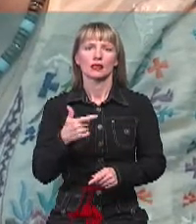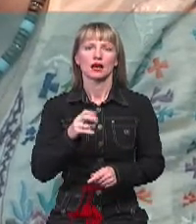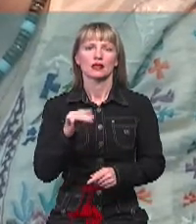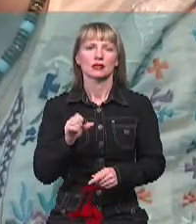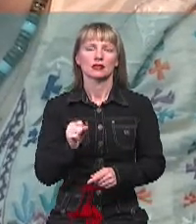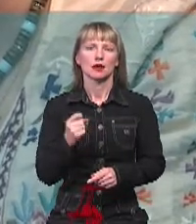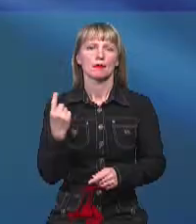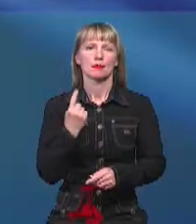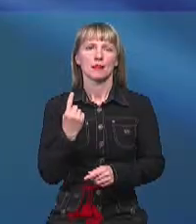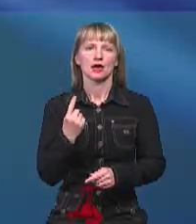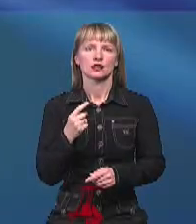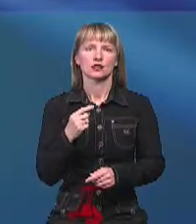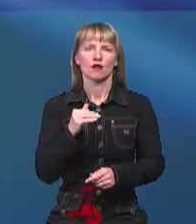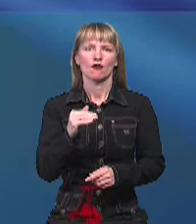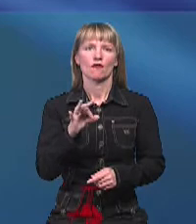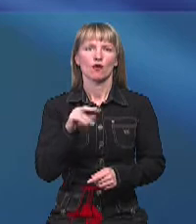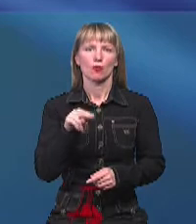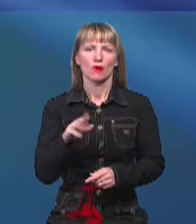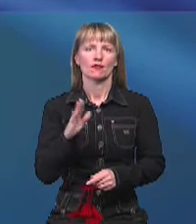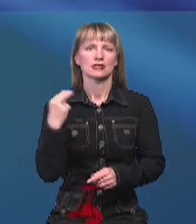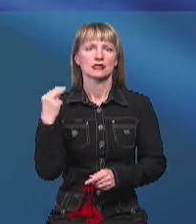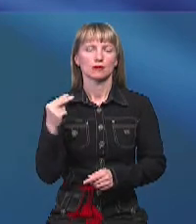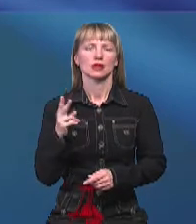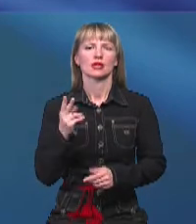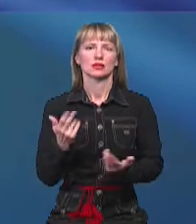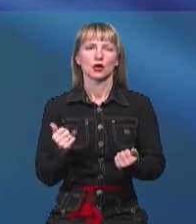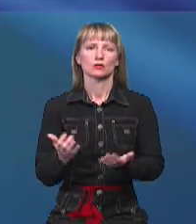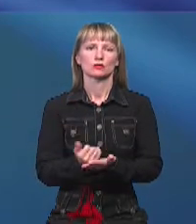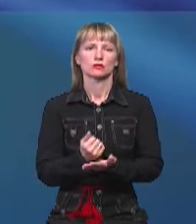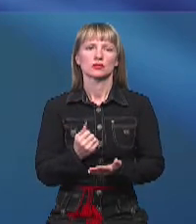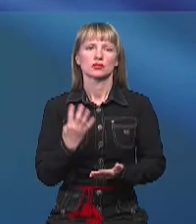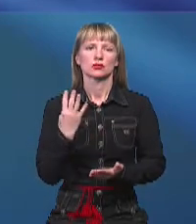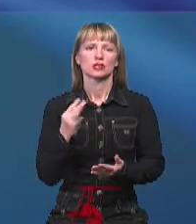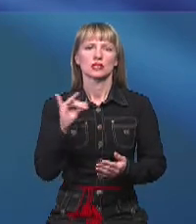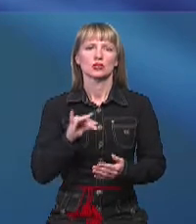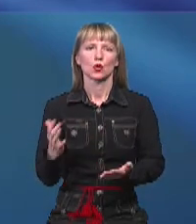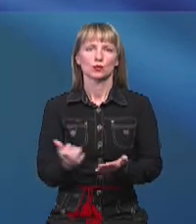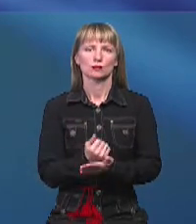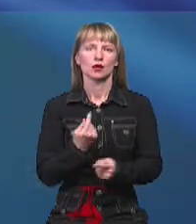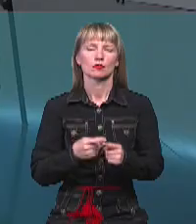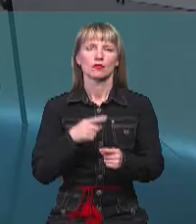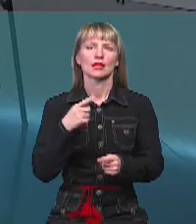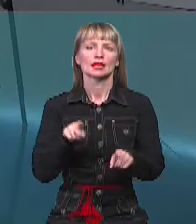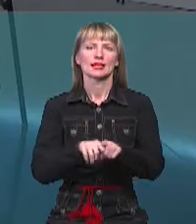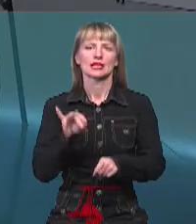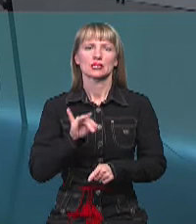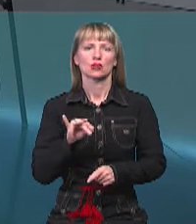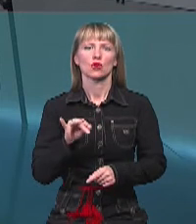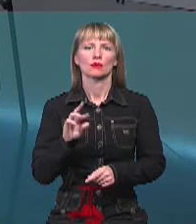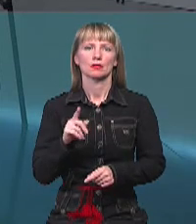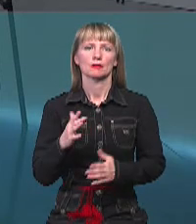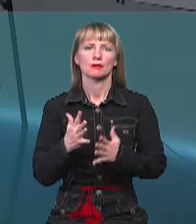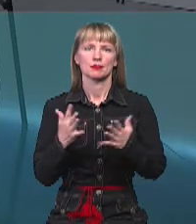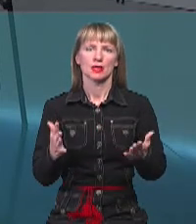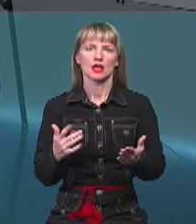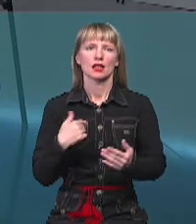нас, скажімо, перше ФОП. В Запоріжжі ми бачили четверо. Лише четверо, і це історія успіху, і про це говориться на таких історій хотілося би більше, на